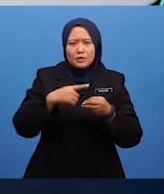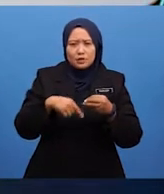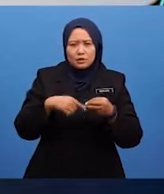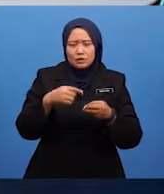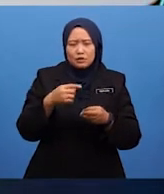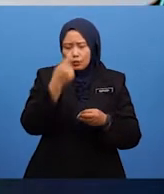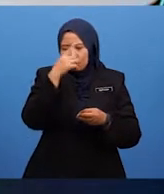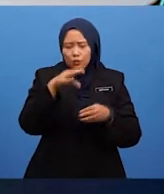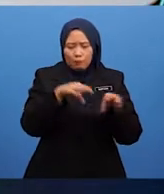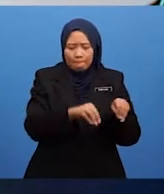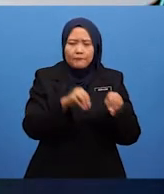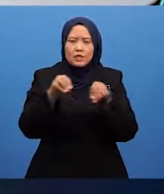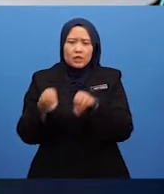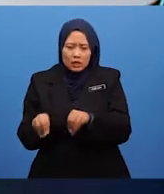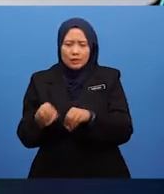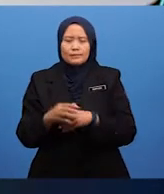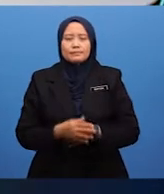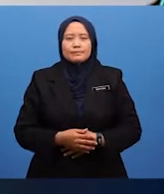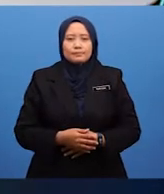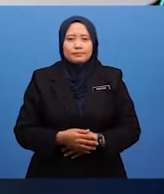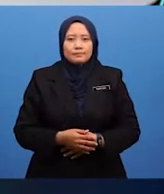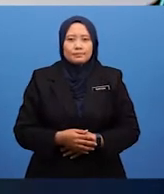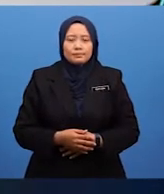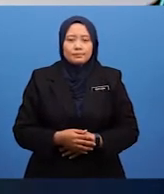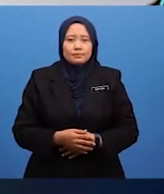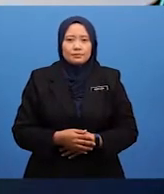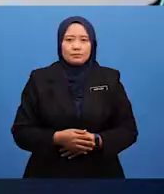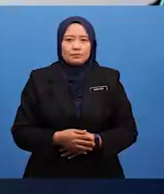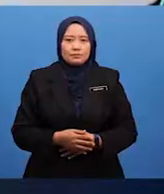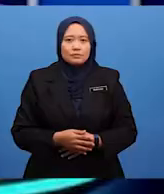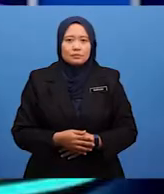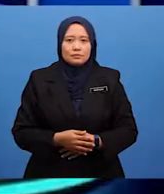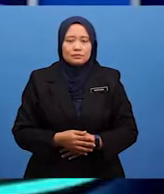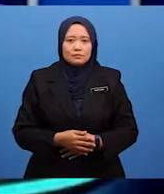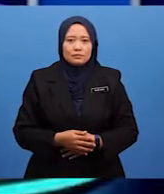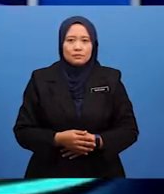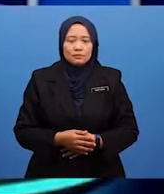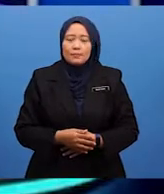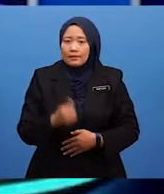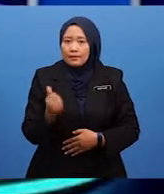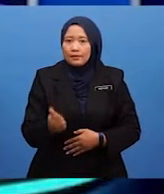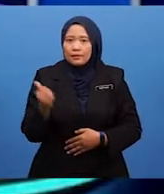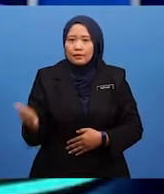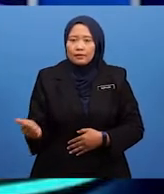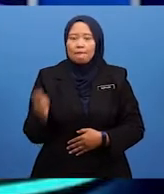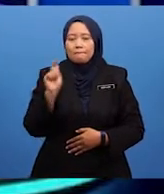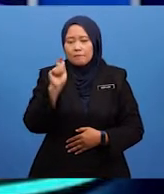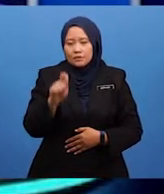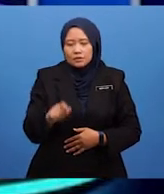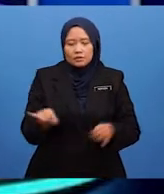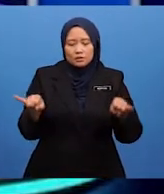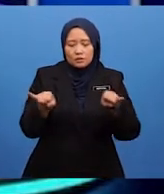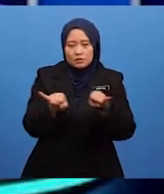halus dan juga kemas ah coklat cap saja jadi kepada pelajar flash Gan malah alasan yang kita gunakan ini hendaklah